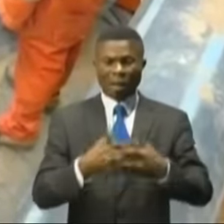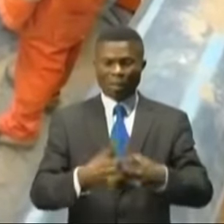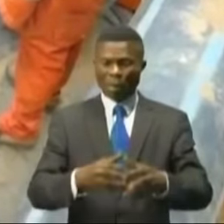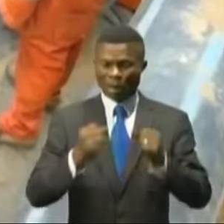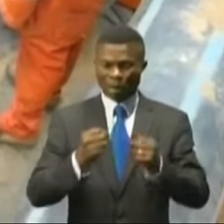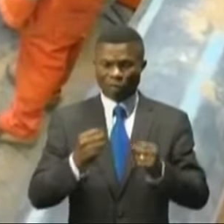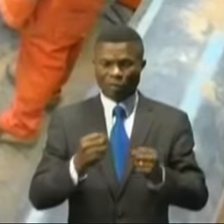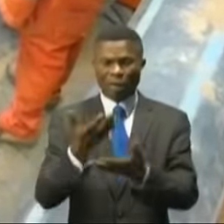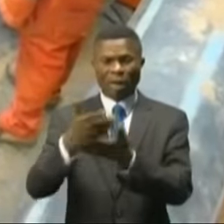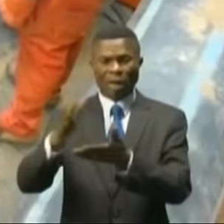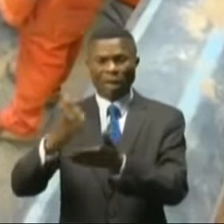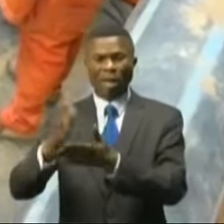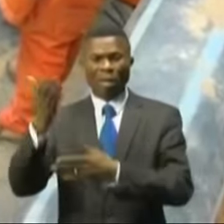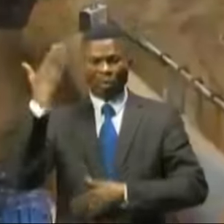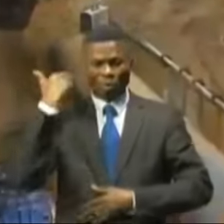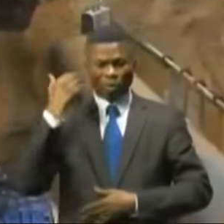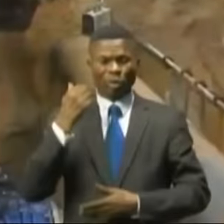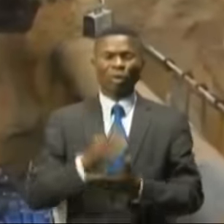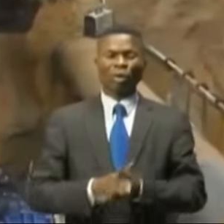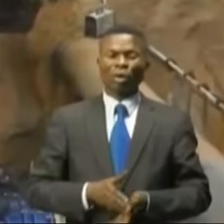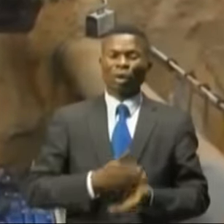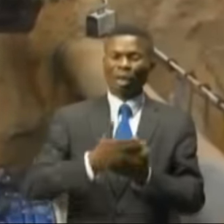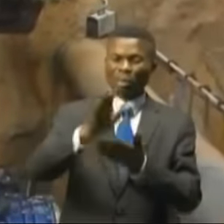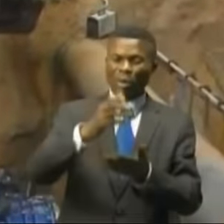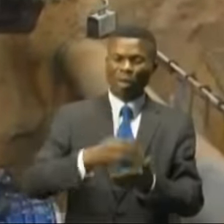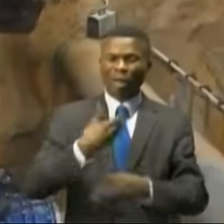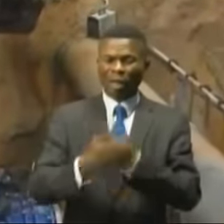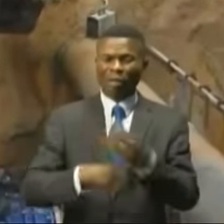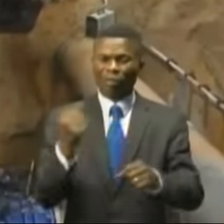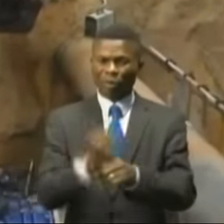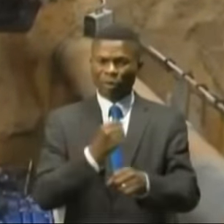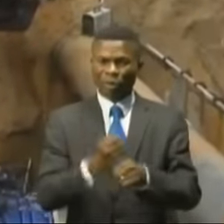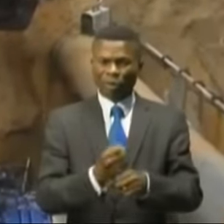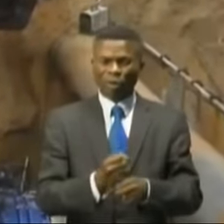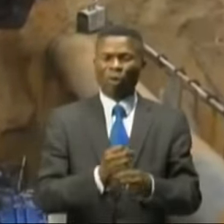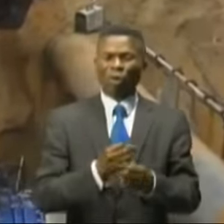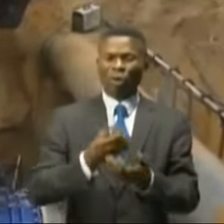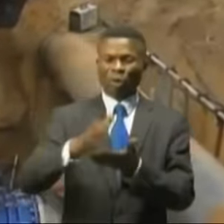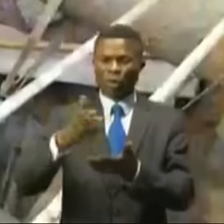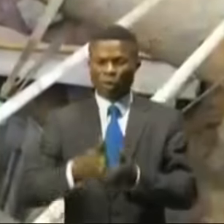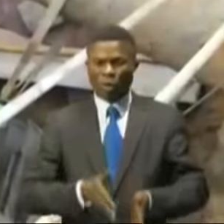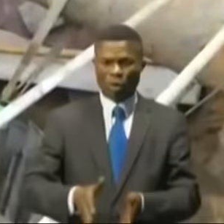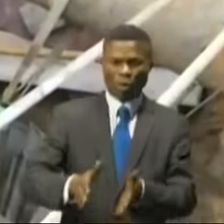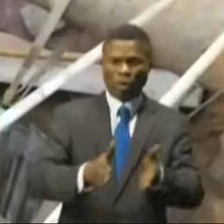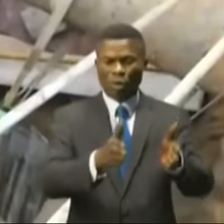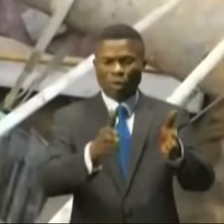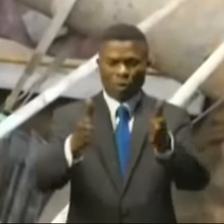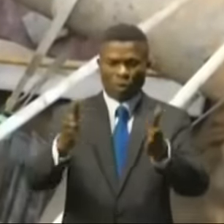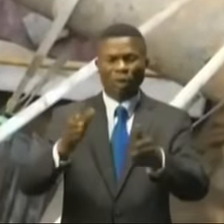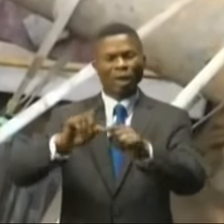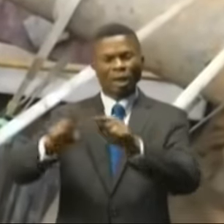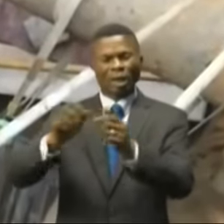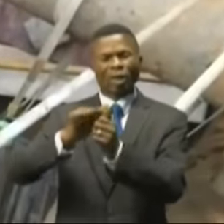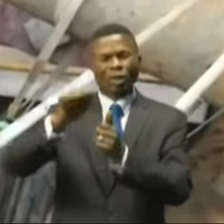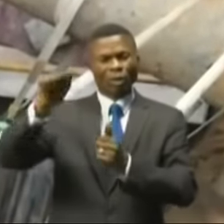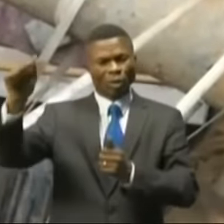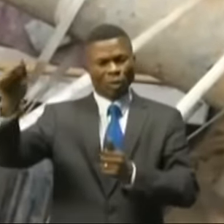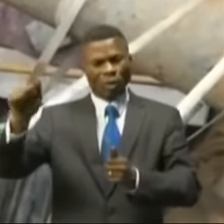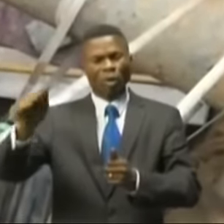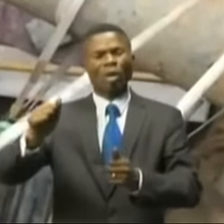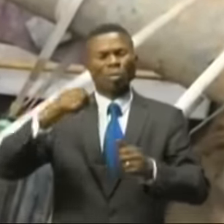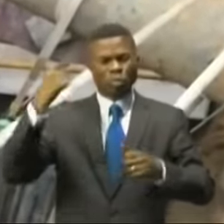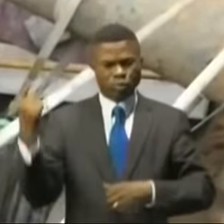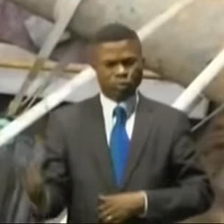de distribution. Pour couronner le tout, réaliser un ouvrage de jonction sur les canalisations d'eau existantes, de manière à